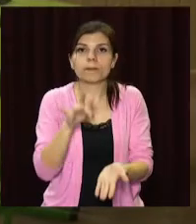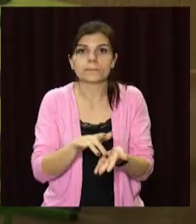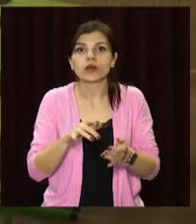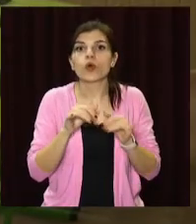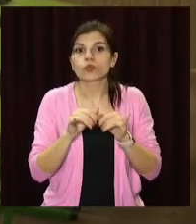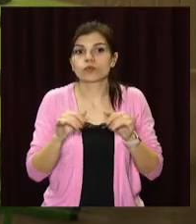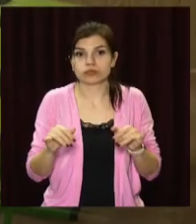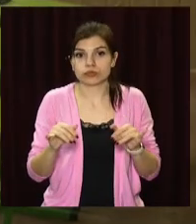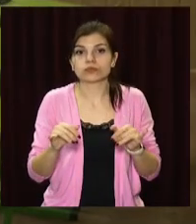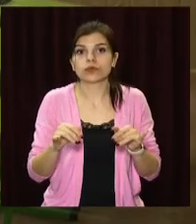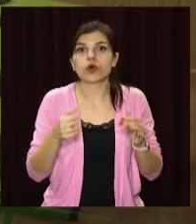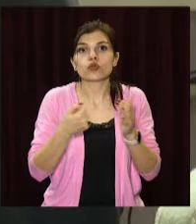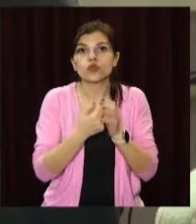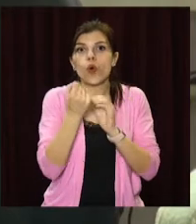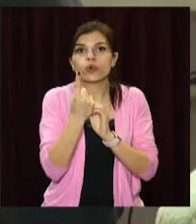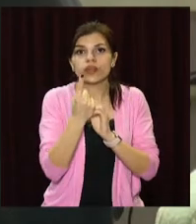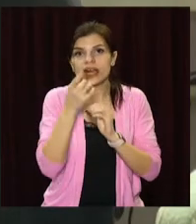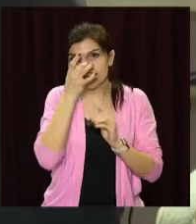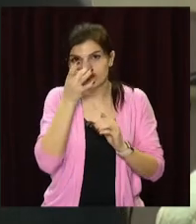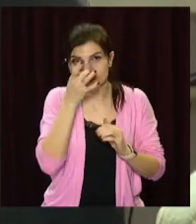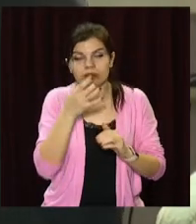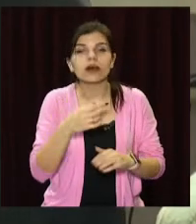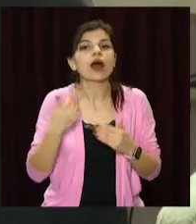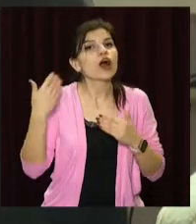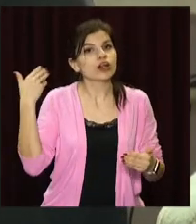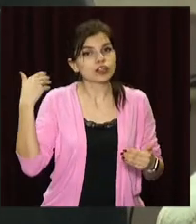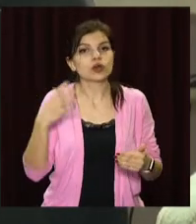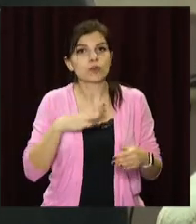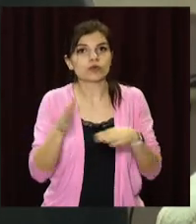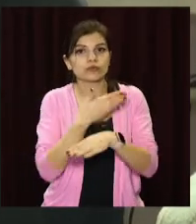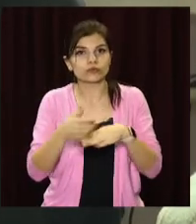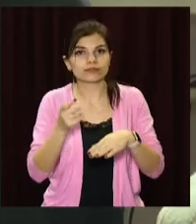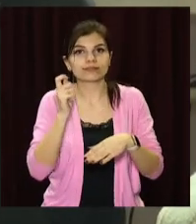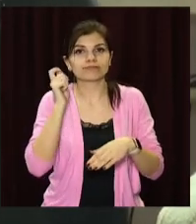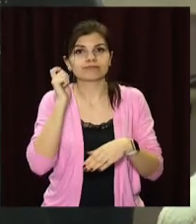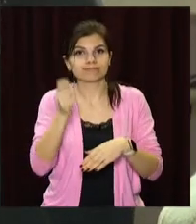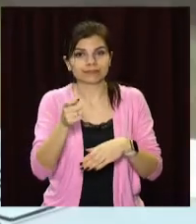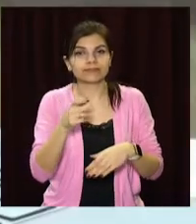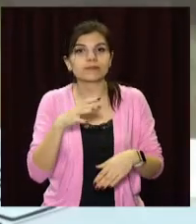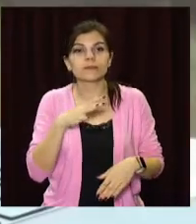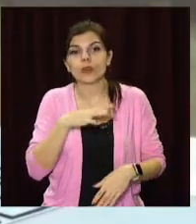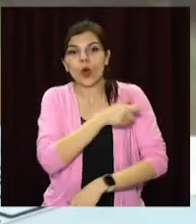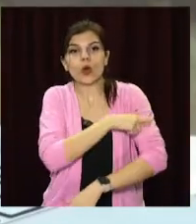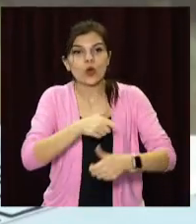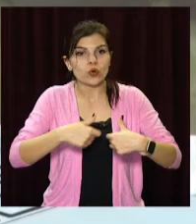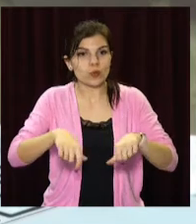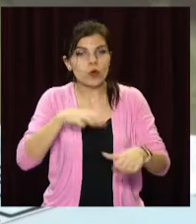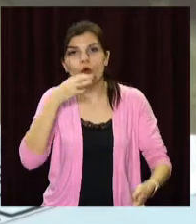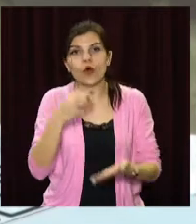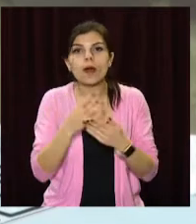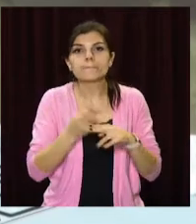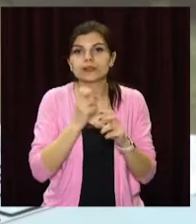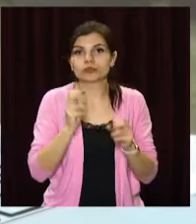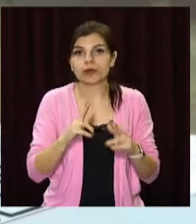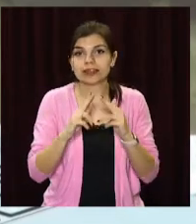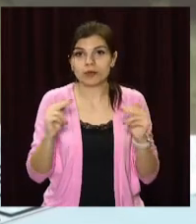посилили щонайменше до 11 квітня. Раніше аналогічне розпорядження видала Комісія техногенно-екологічної безпеки